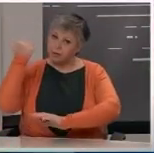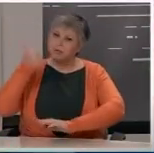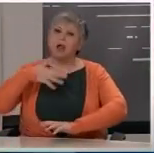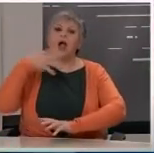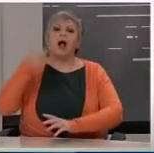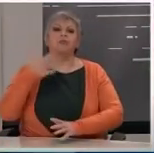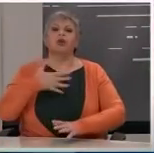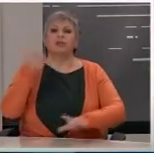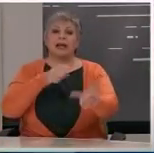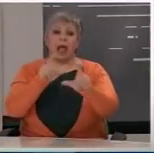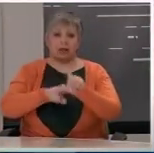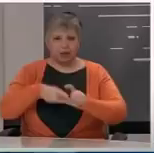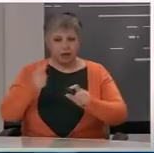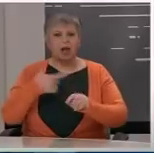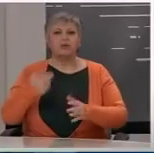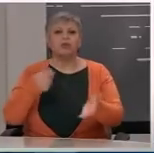της πολυεθνικής